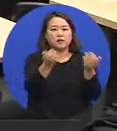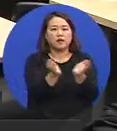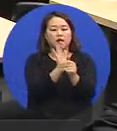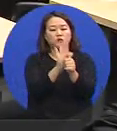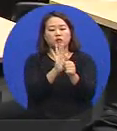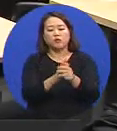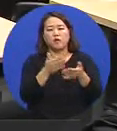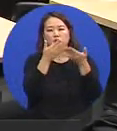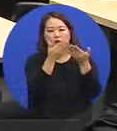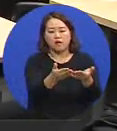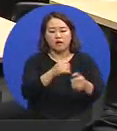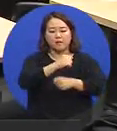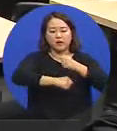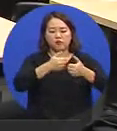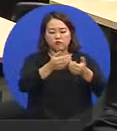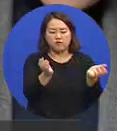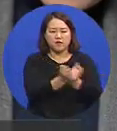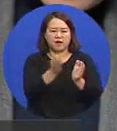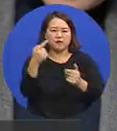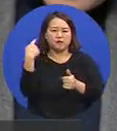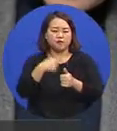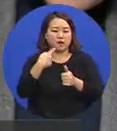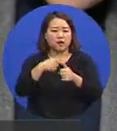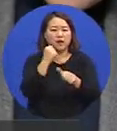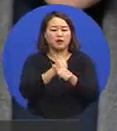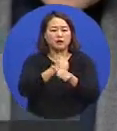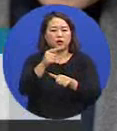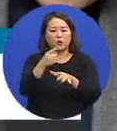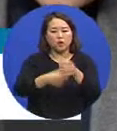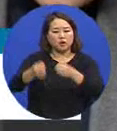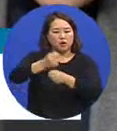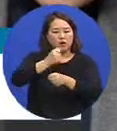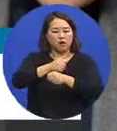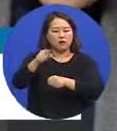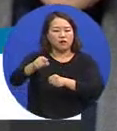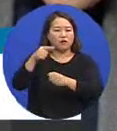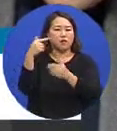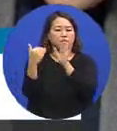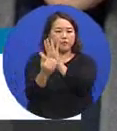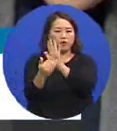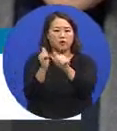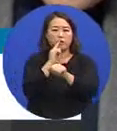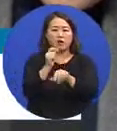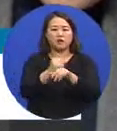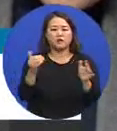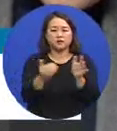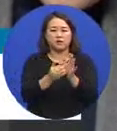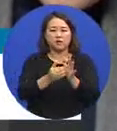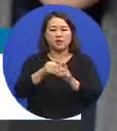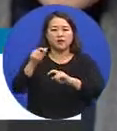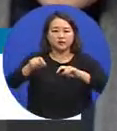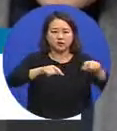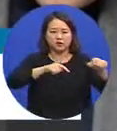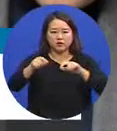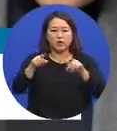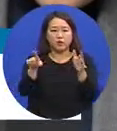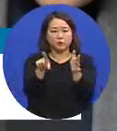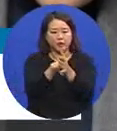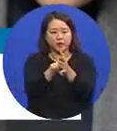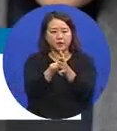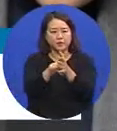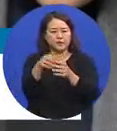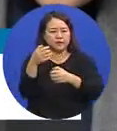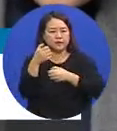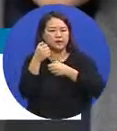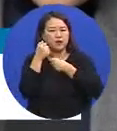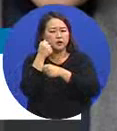복당 신청을 강하게 비난했습니다. 정치적 신의와 의리를 저버리고 자신의 안위만을 위하고